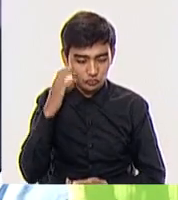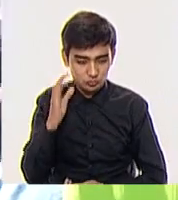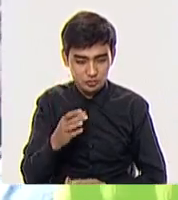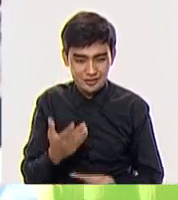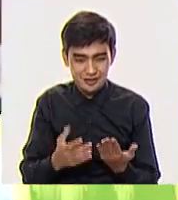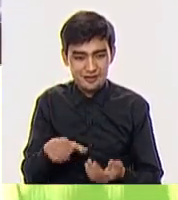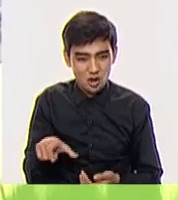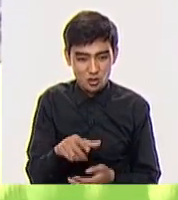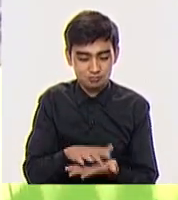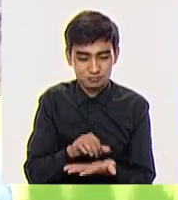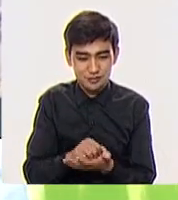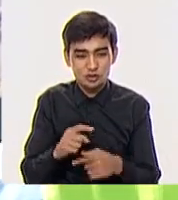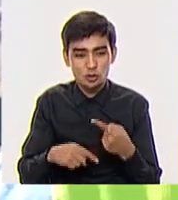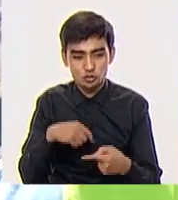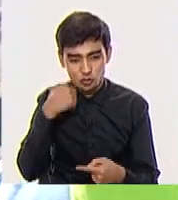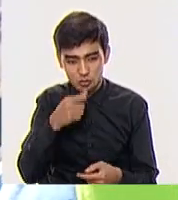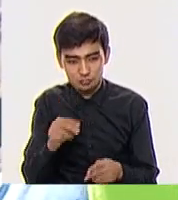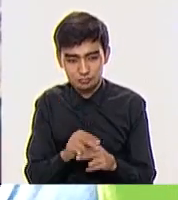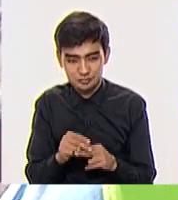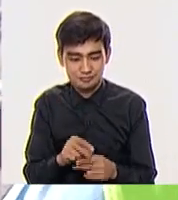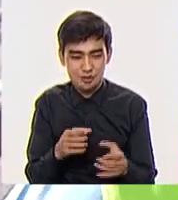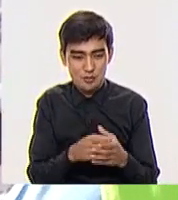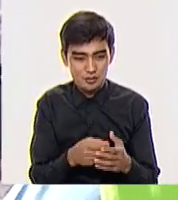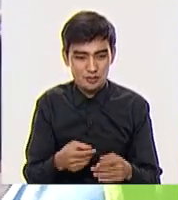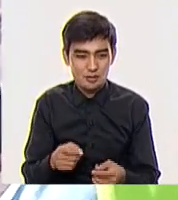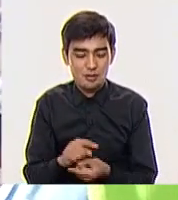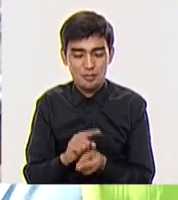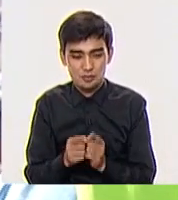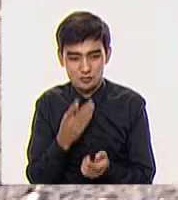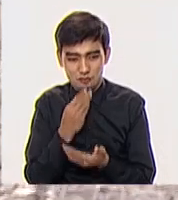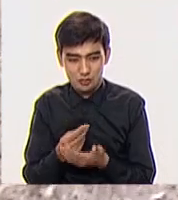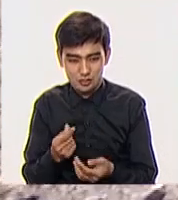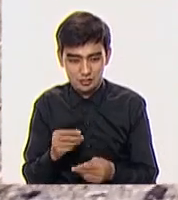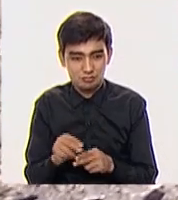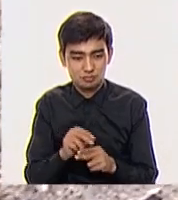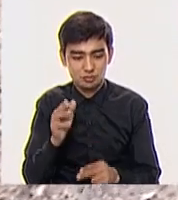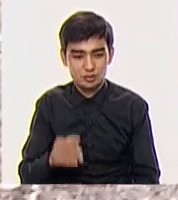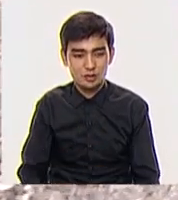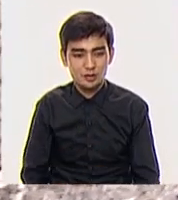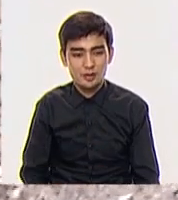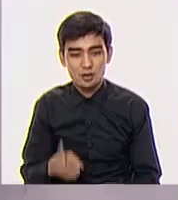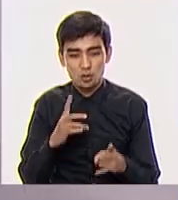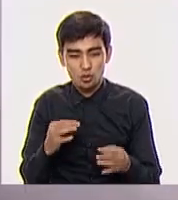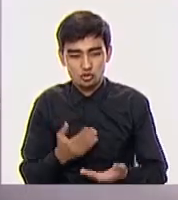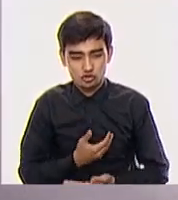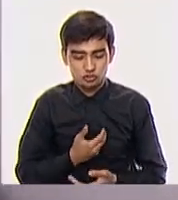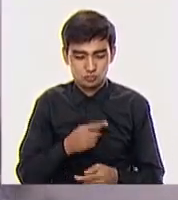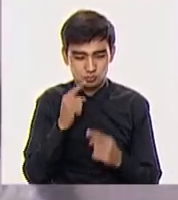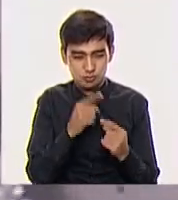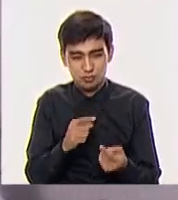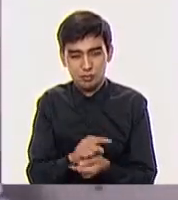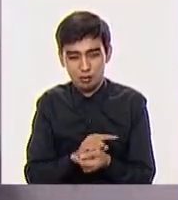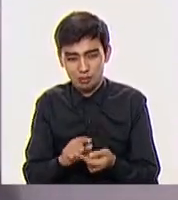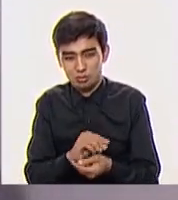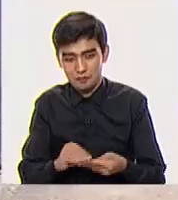дорога испортится, в следующем году подрядчик будет переделывать ее за свой счет. Но жители против переделываний, ведь